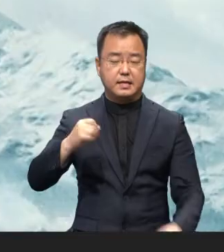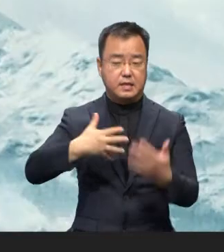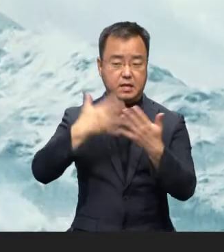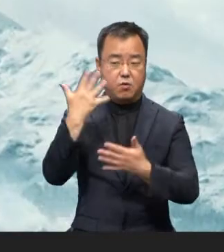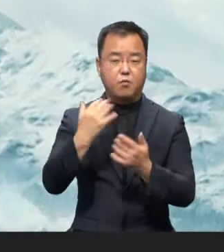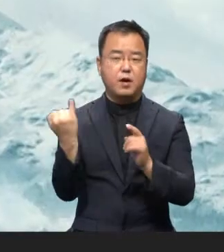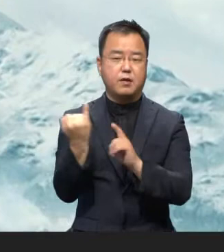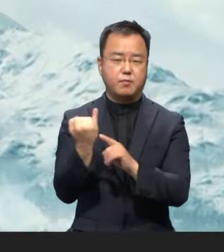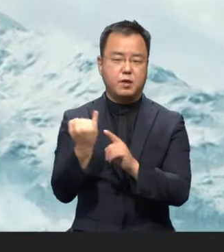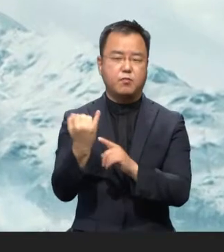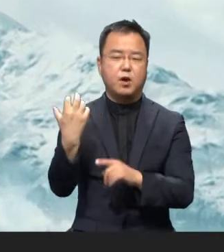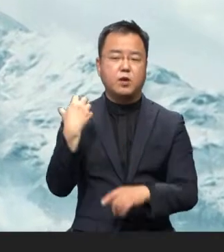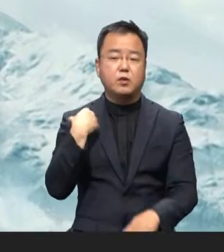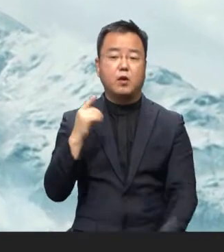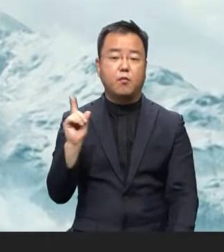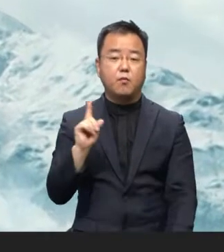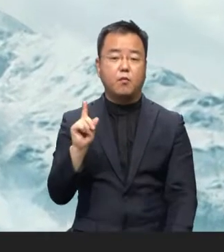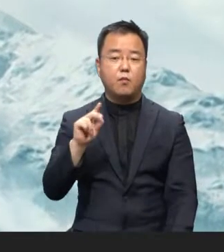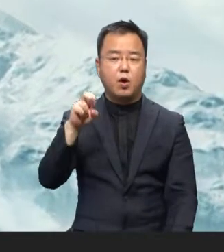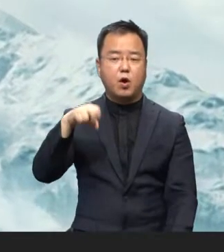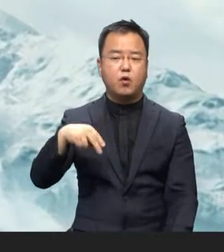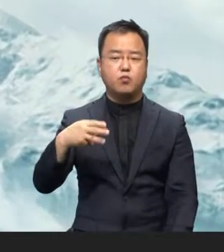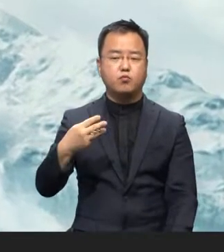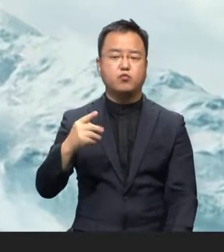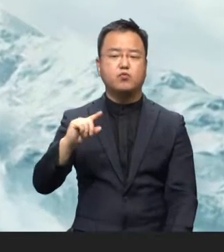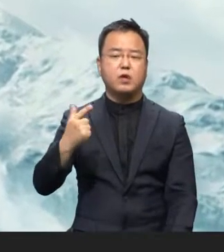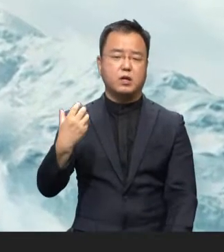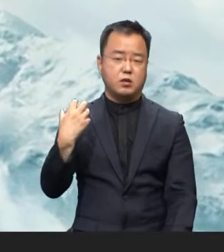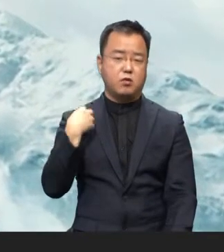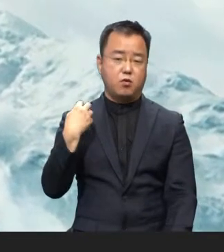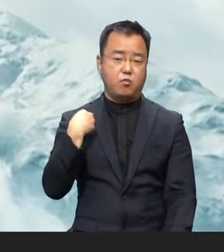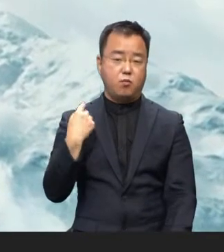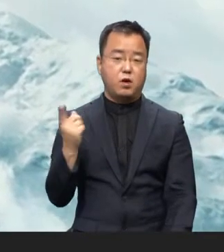류이페이가 맡은 역은 다름 아닌 주인공 뮬란이었는데요.